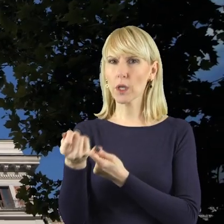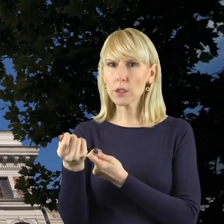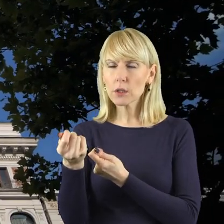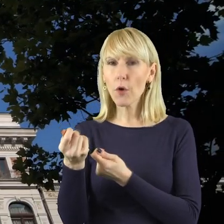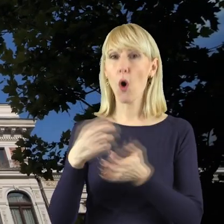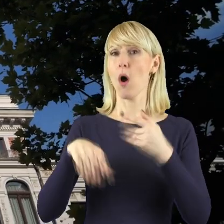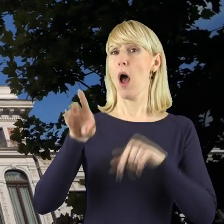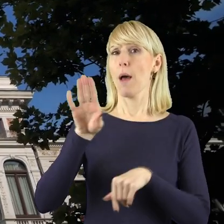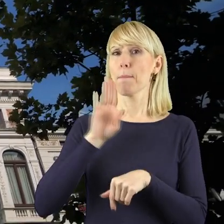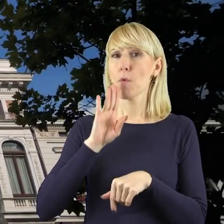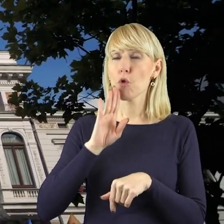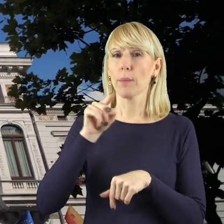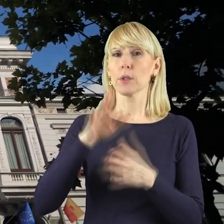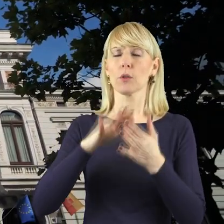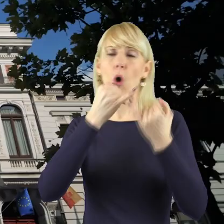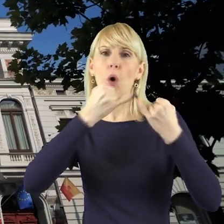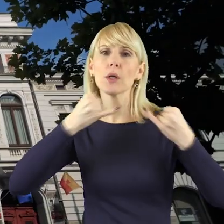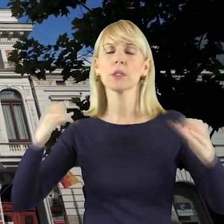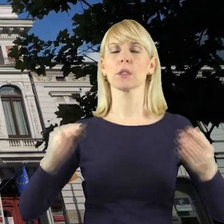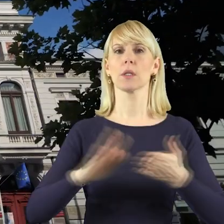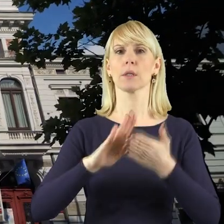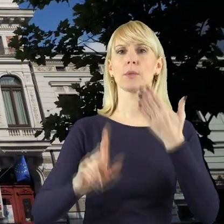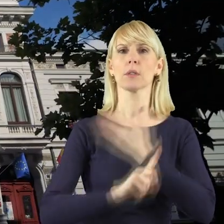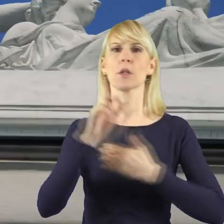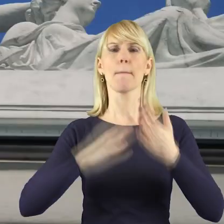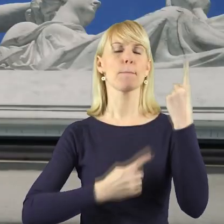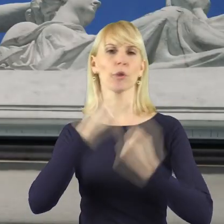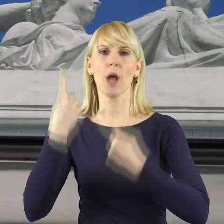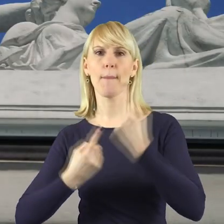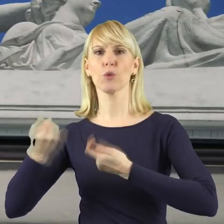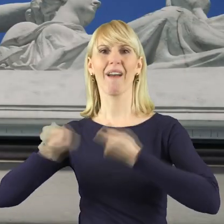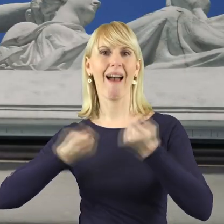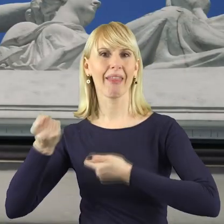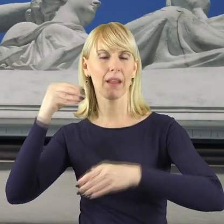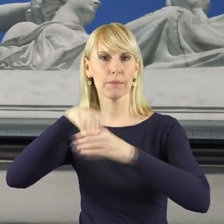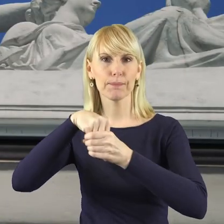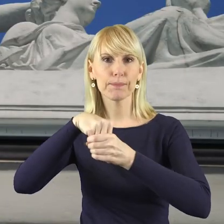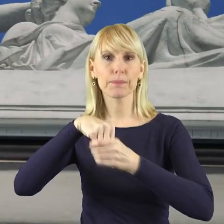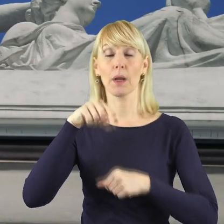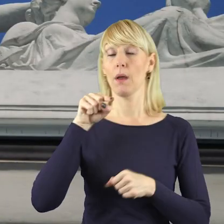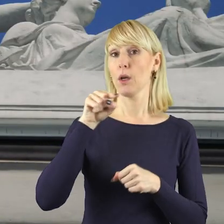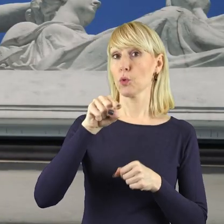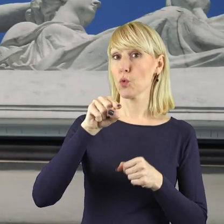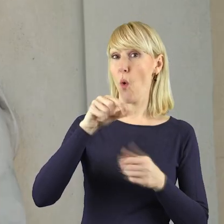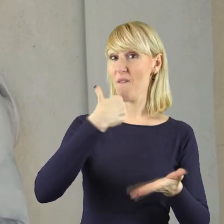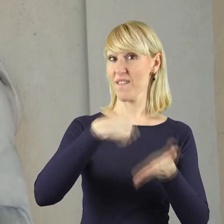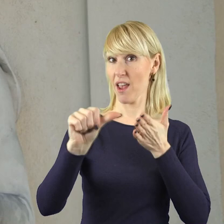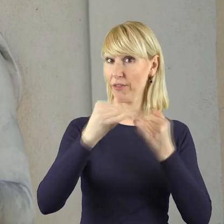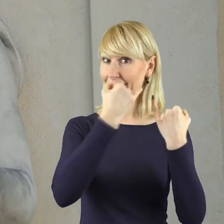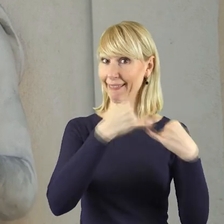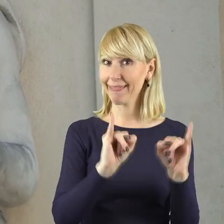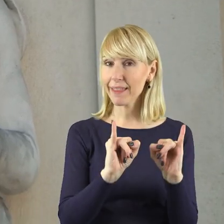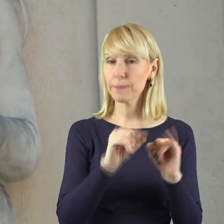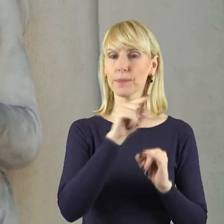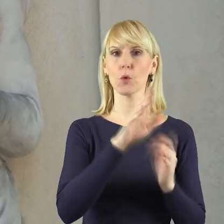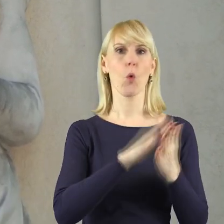lub odnosi się do uniwersalnych przedstawień przemysłu i handlu. Od tej reguły zdarzają się jednak wyjątki. Należy